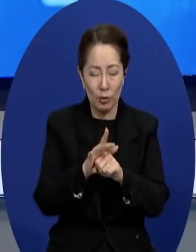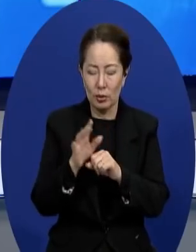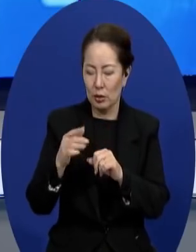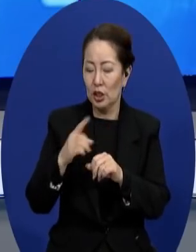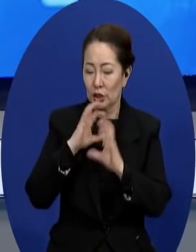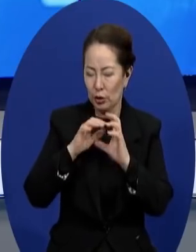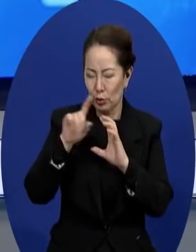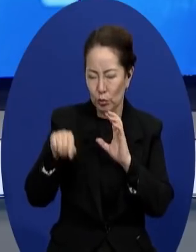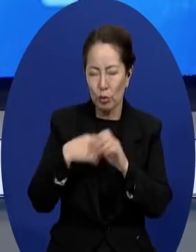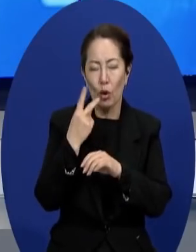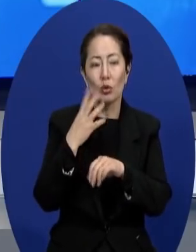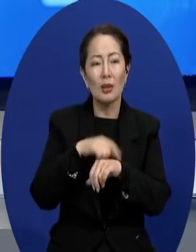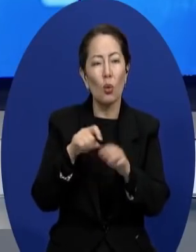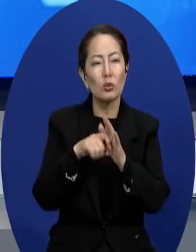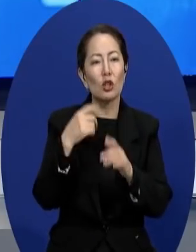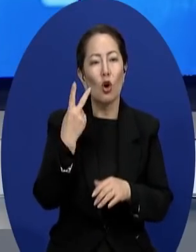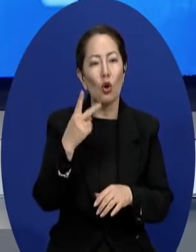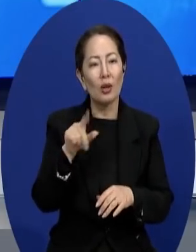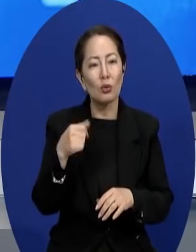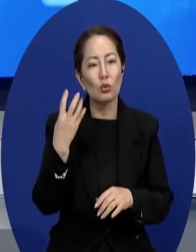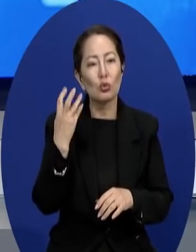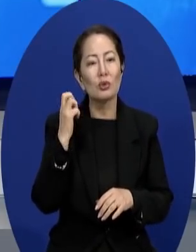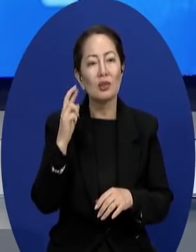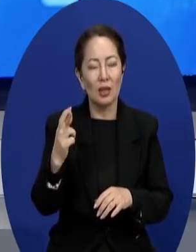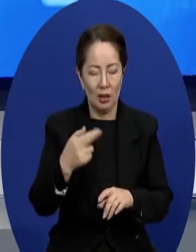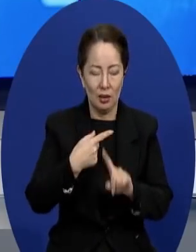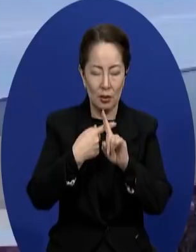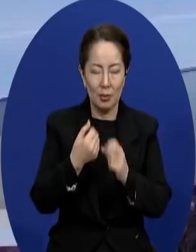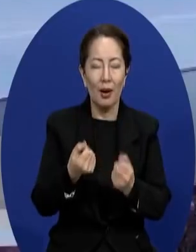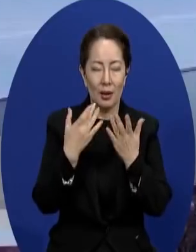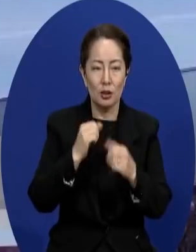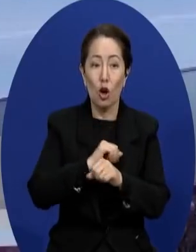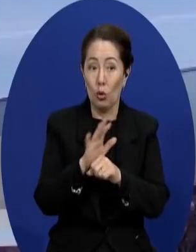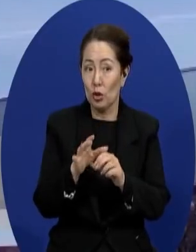хэд шинээр 2.4 сая тохиолдол бүртгэгдсэнийг мэдээлж байна.